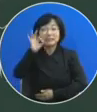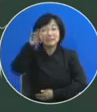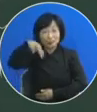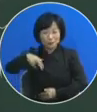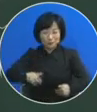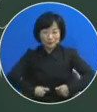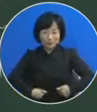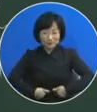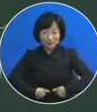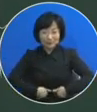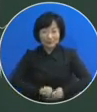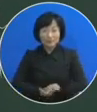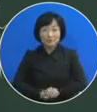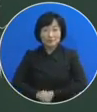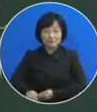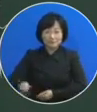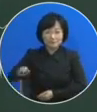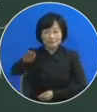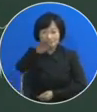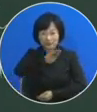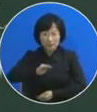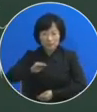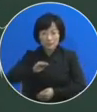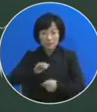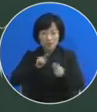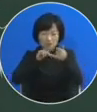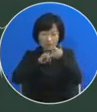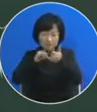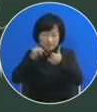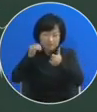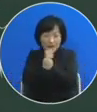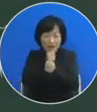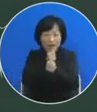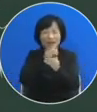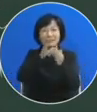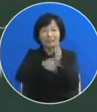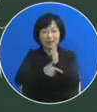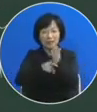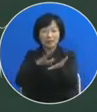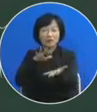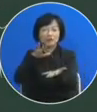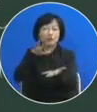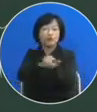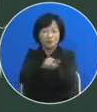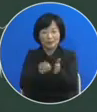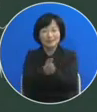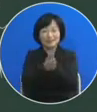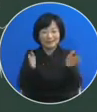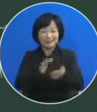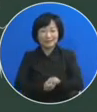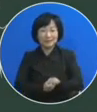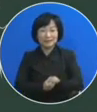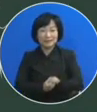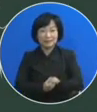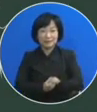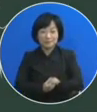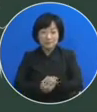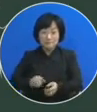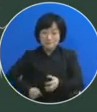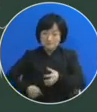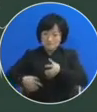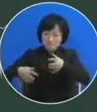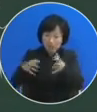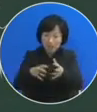healing must 여러분이 take place. 여러분 전심 붙잡는 순간 정복하기 시작. The moment you grab hold of whole heart, conquest begins. 아주 지속이라는 단어를 가지고요,